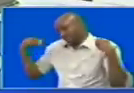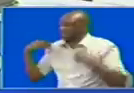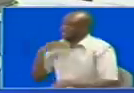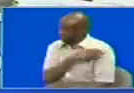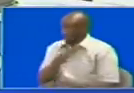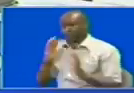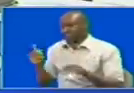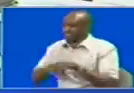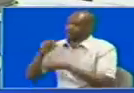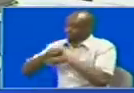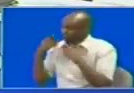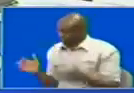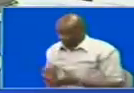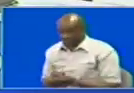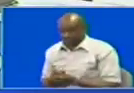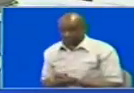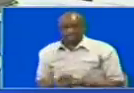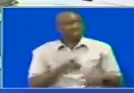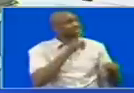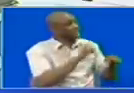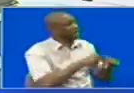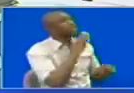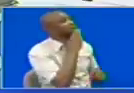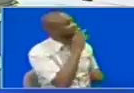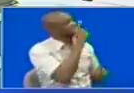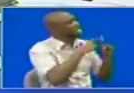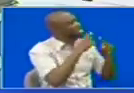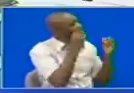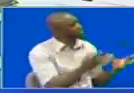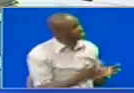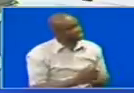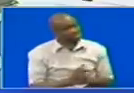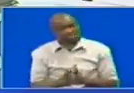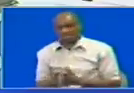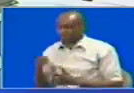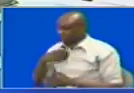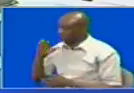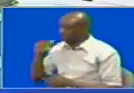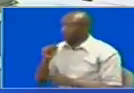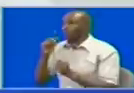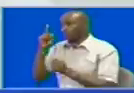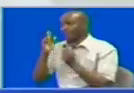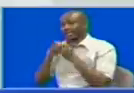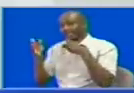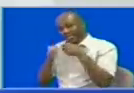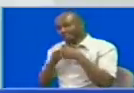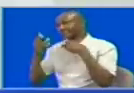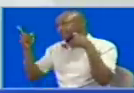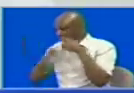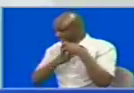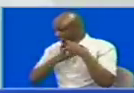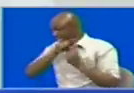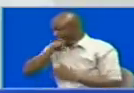Naam. Ulipoingia FC ulicheza miaka mingapi? FC nimecheza kutoka 1986 mpaka